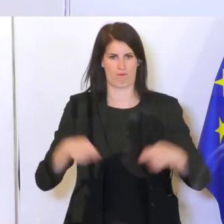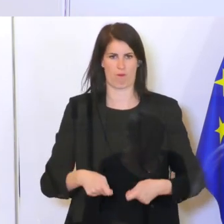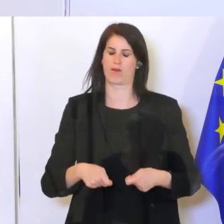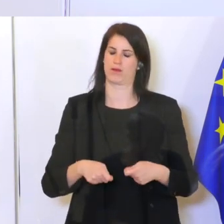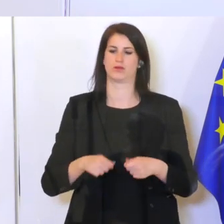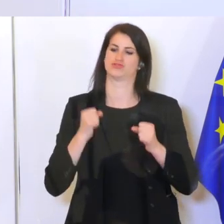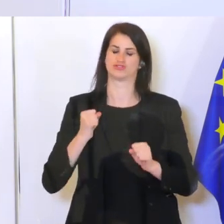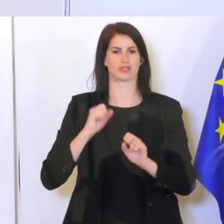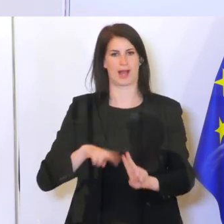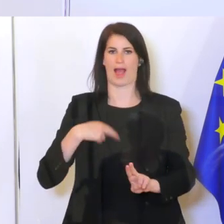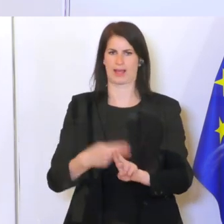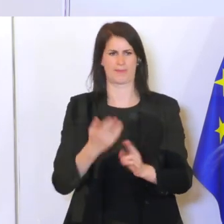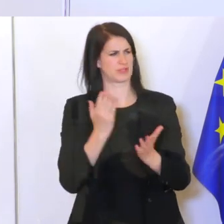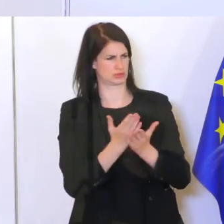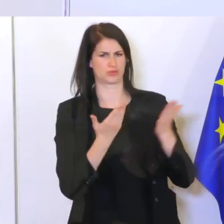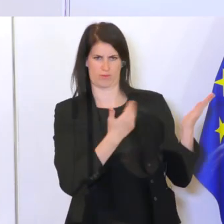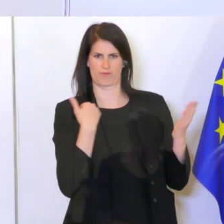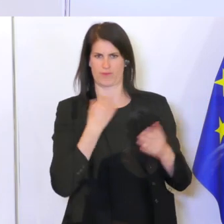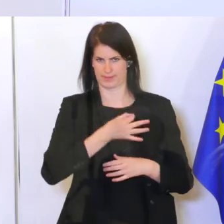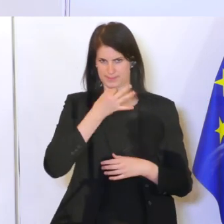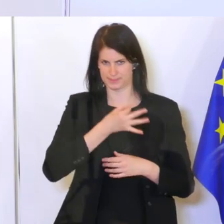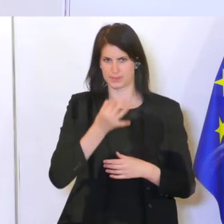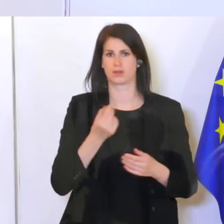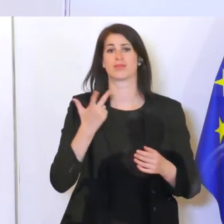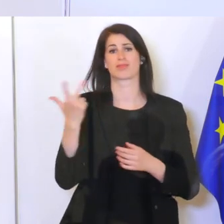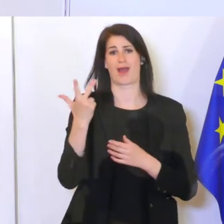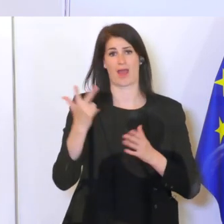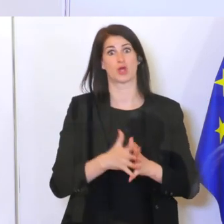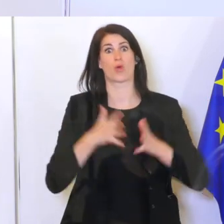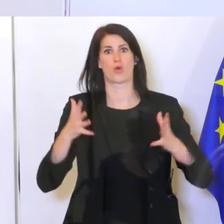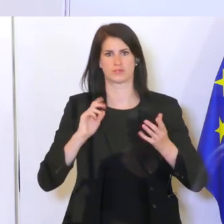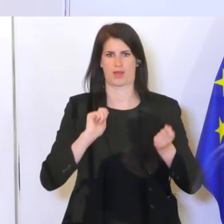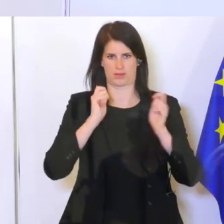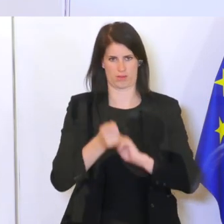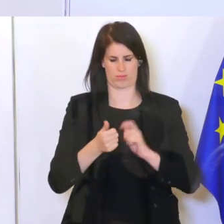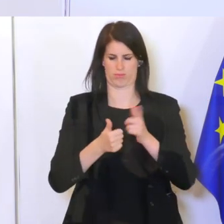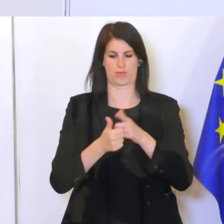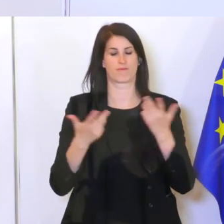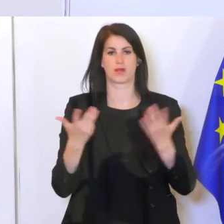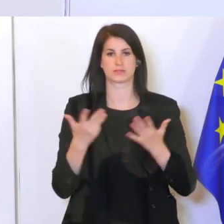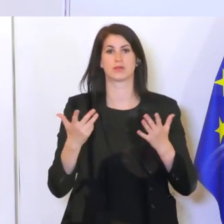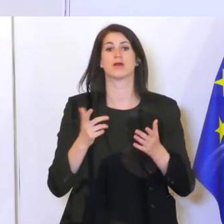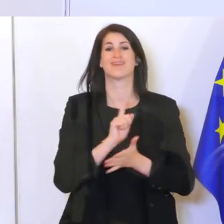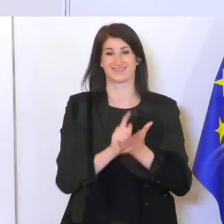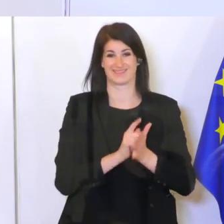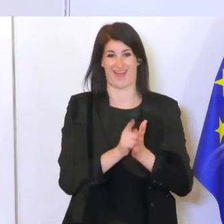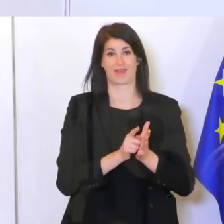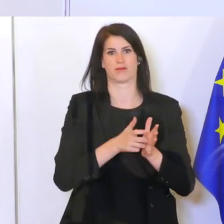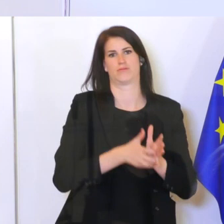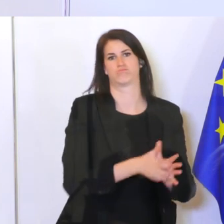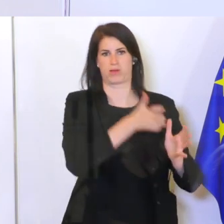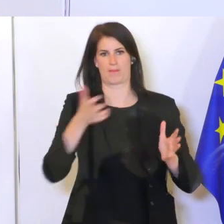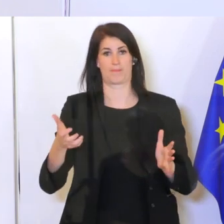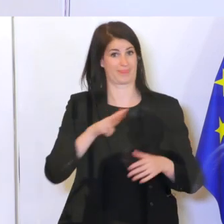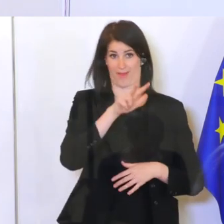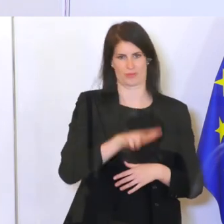der Herr Vizekanzler gerade gesagt hat, mit drei großen Änderungen. Einerseits die Ausweitung des möglichen Zeitraums von 3 auf 6 Monate